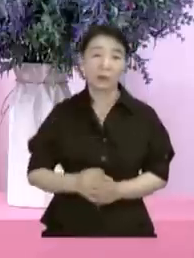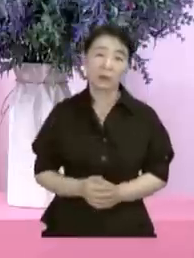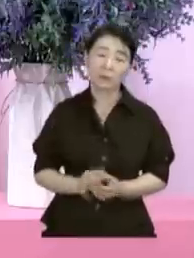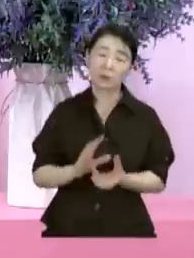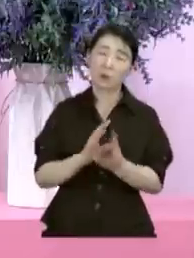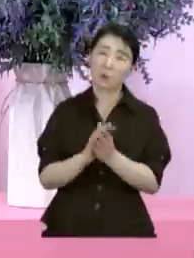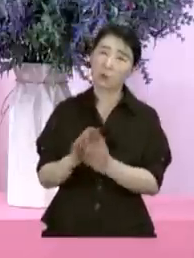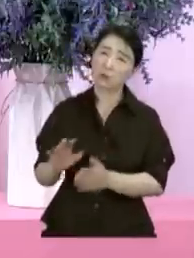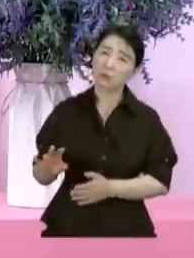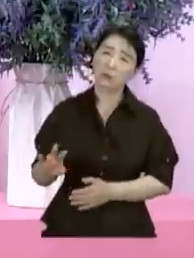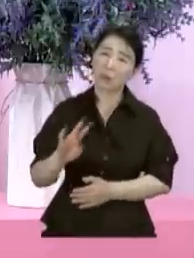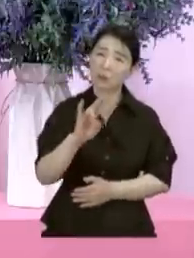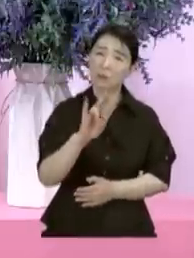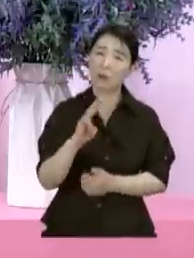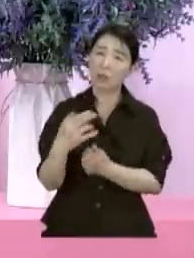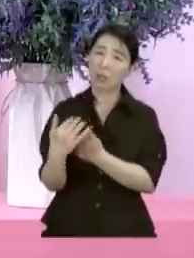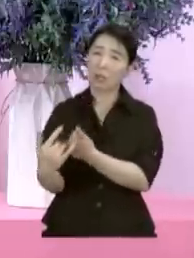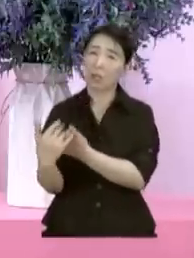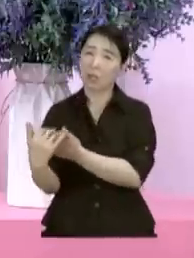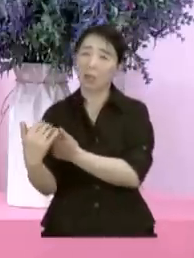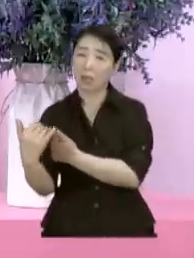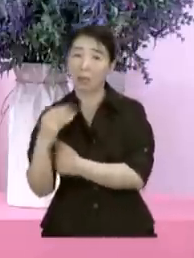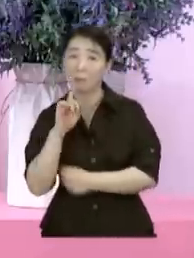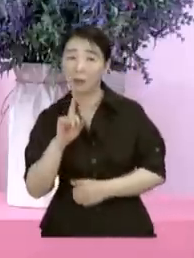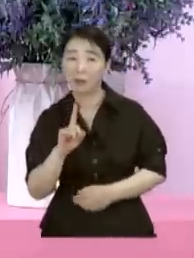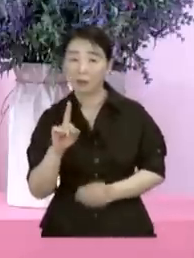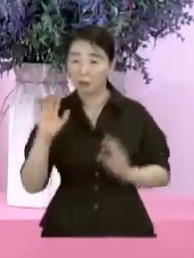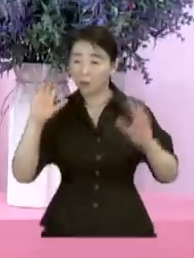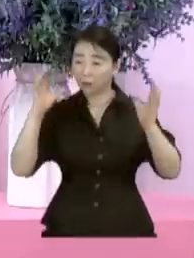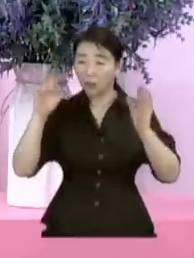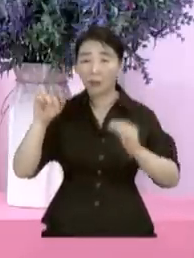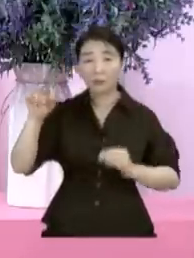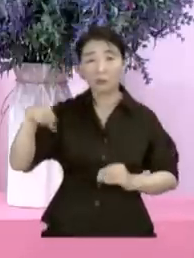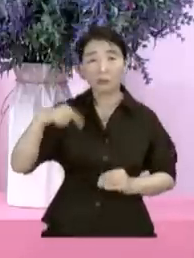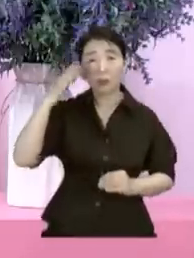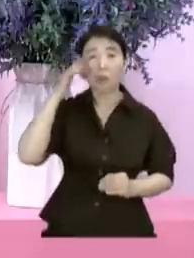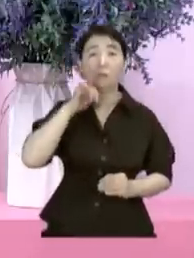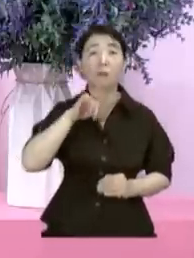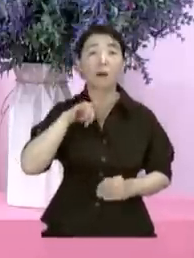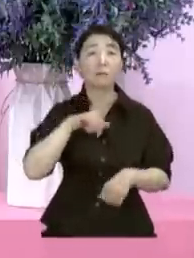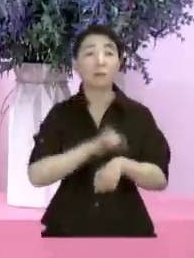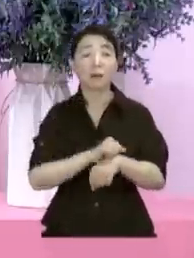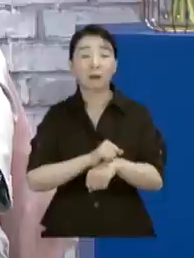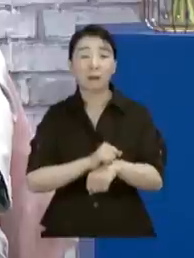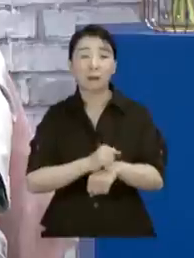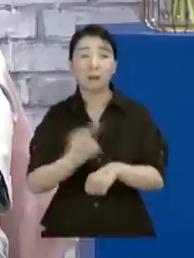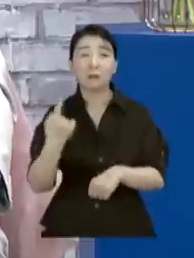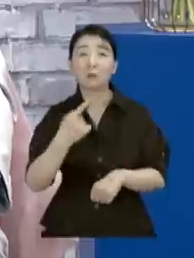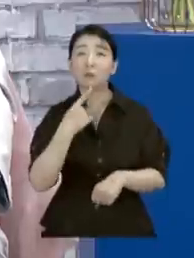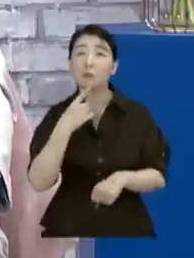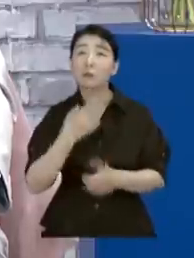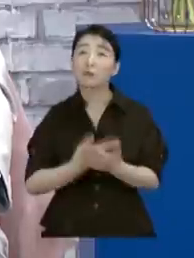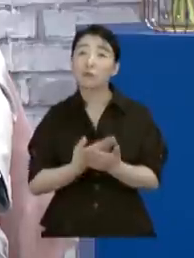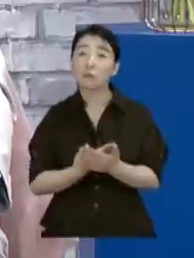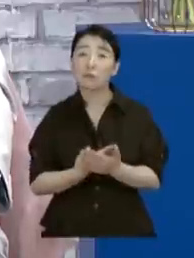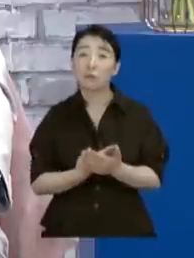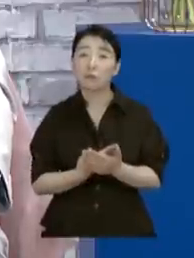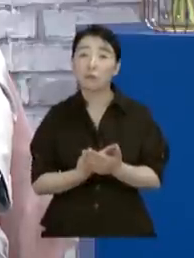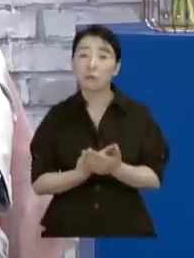꽃제비인지 몰랐는데 어떤 아이가 저한테 와가지고 한국말을 하는 거예요. 1,000원만